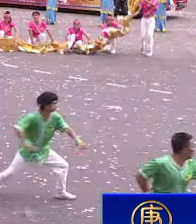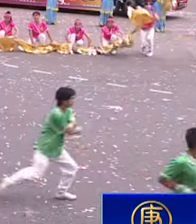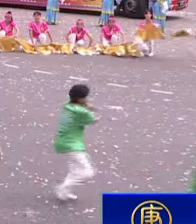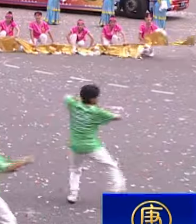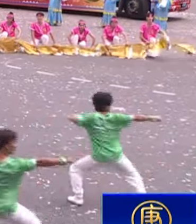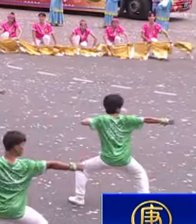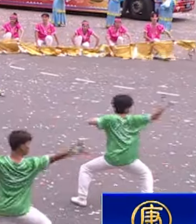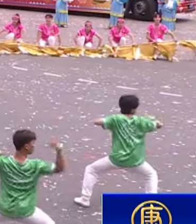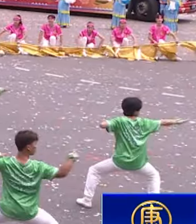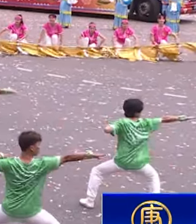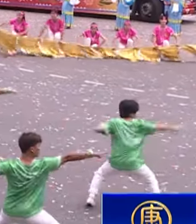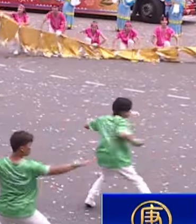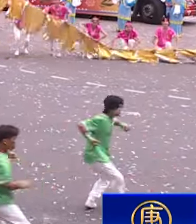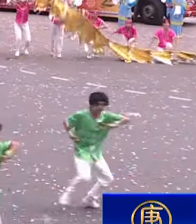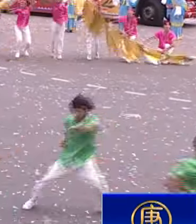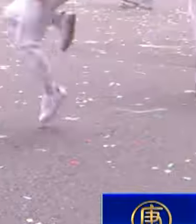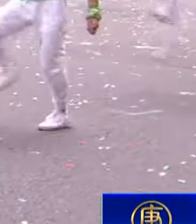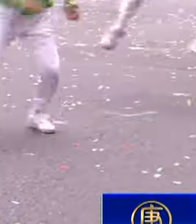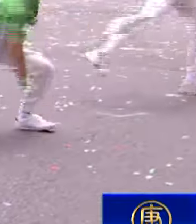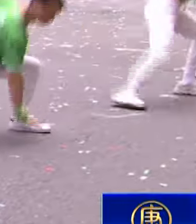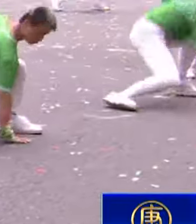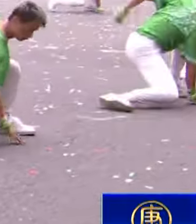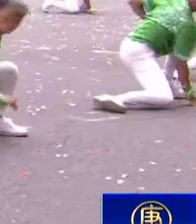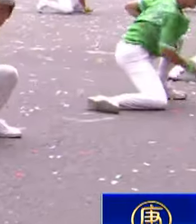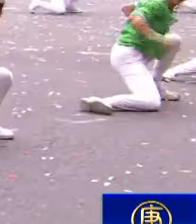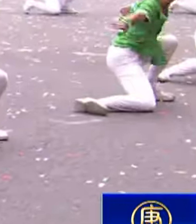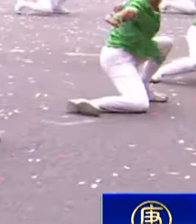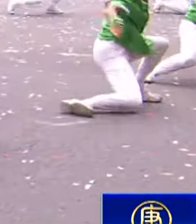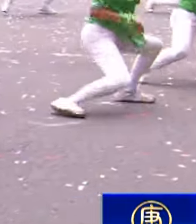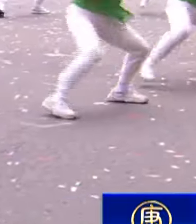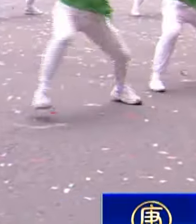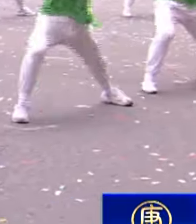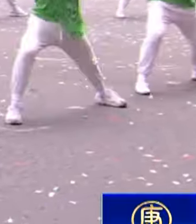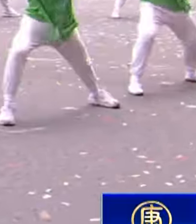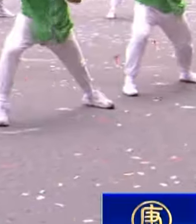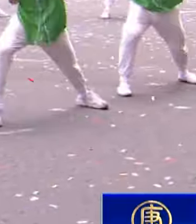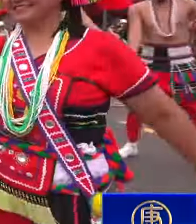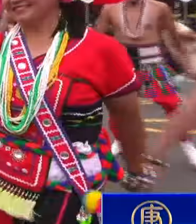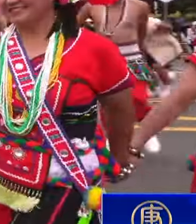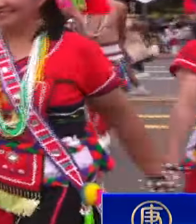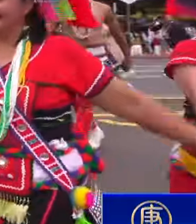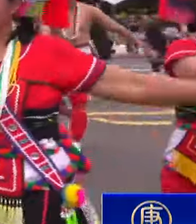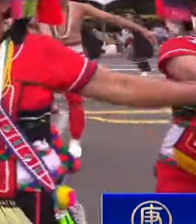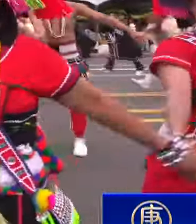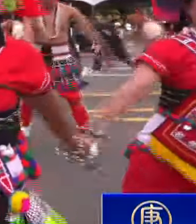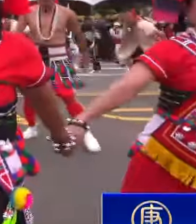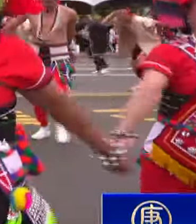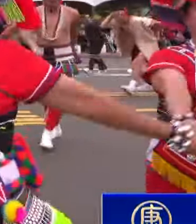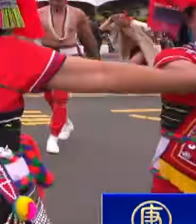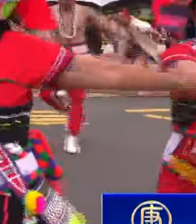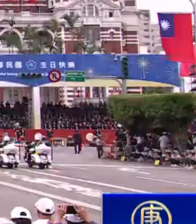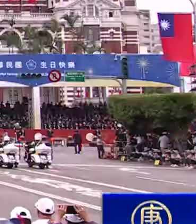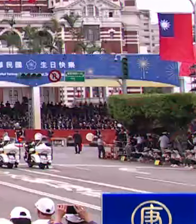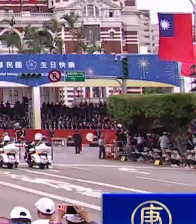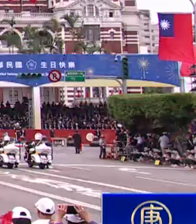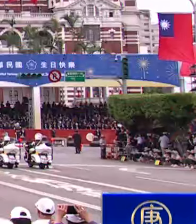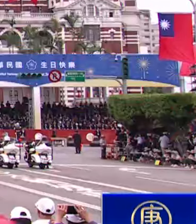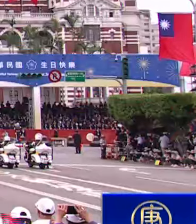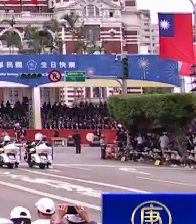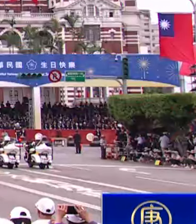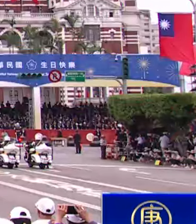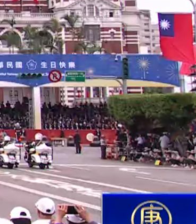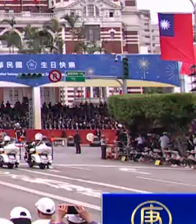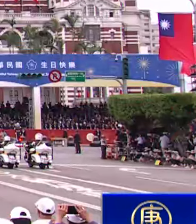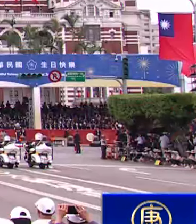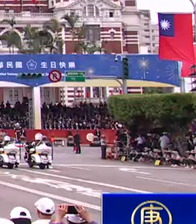家，在当前混乱国际局势，台湾会扮演区域稳定繁荣的力量。你说台湾人民的坚持会让全球